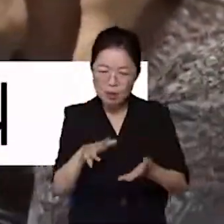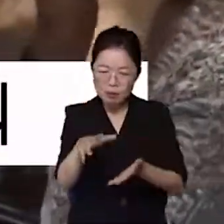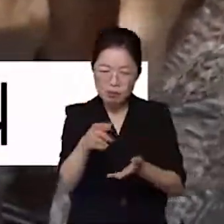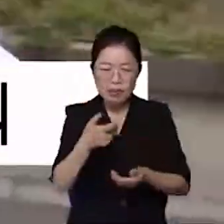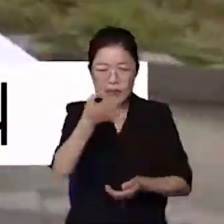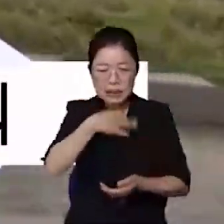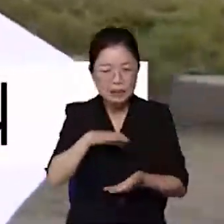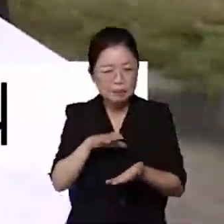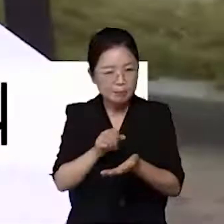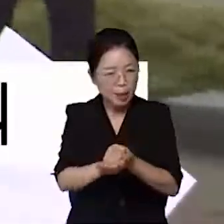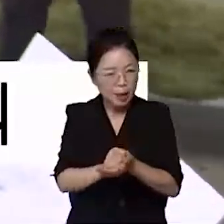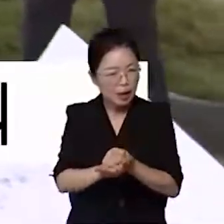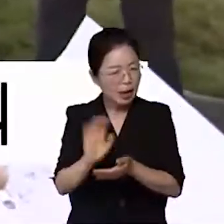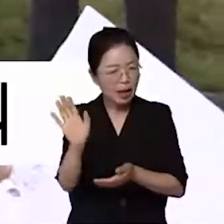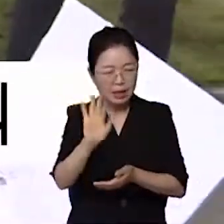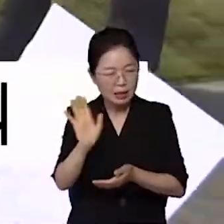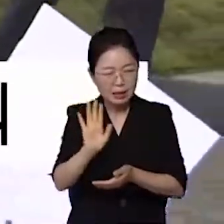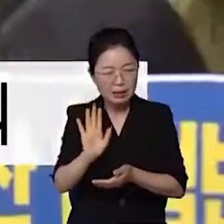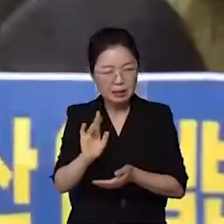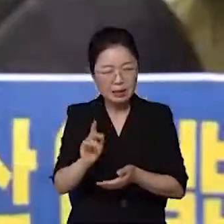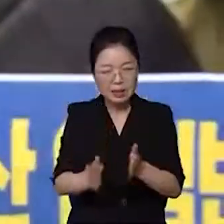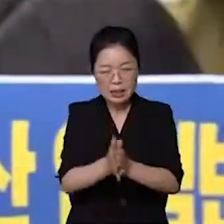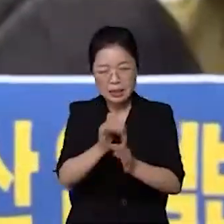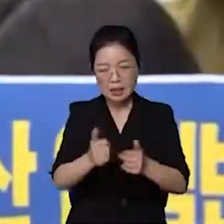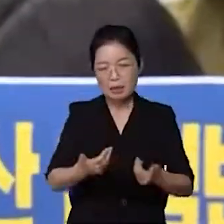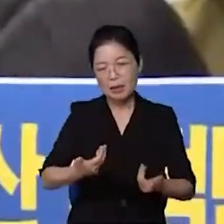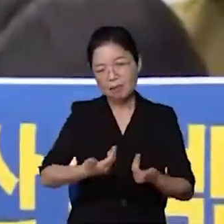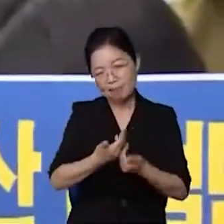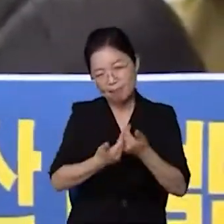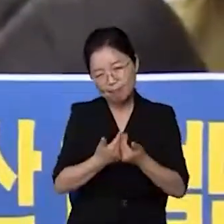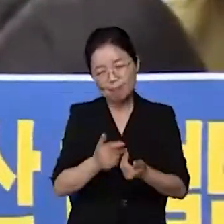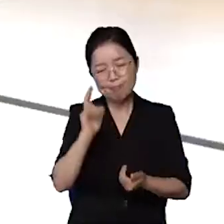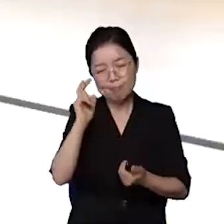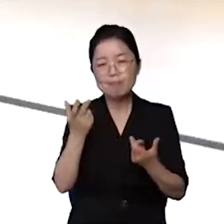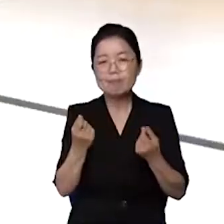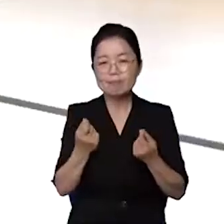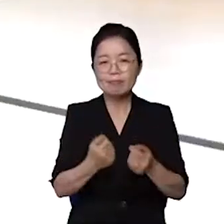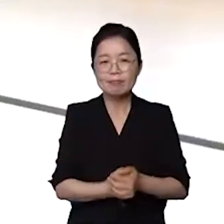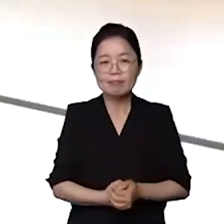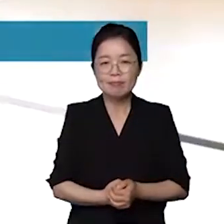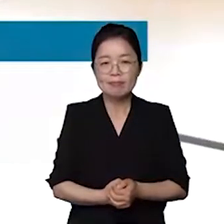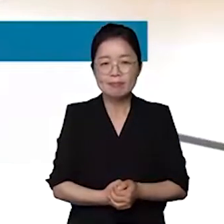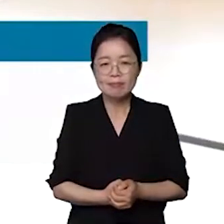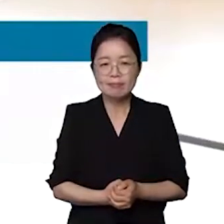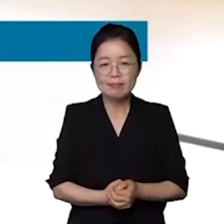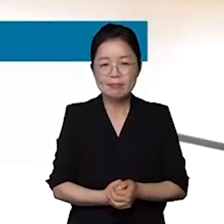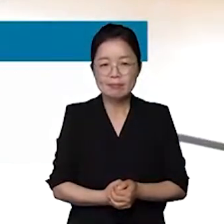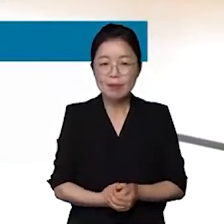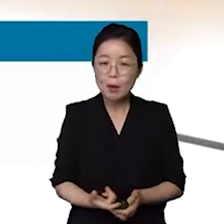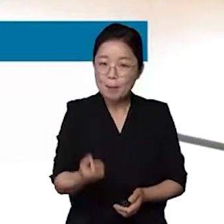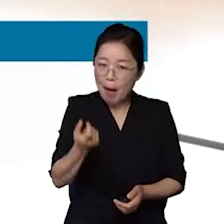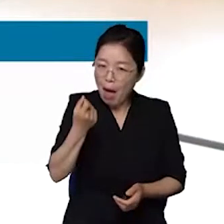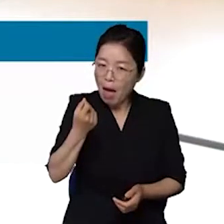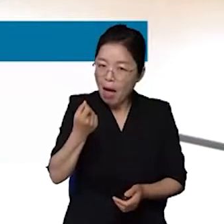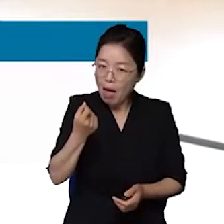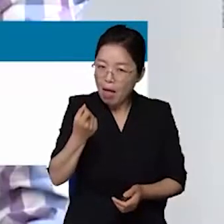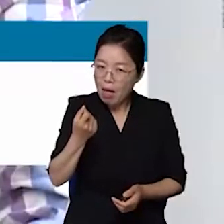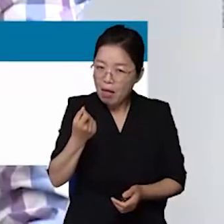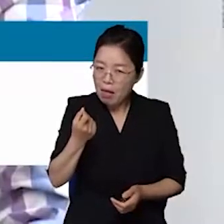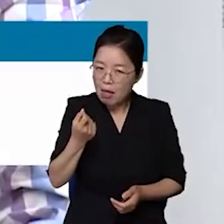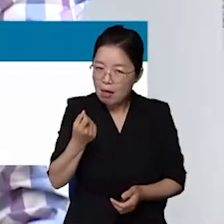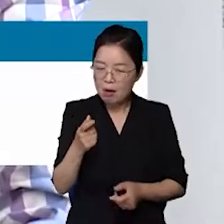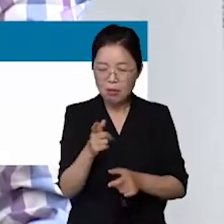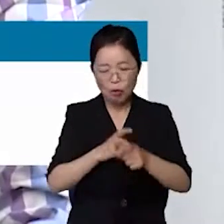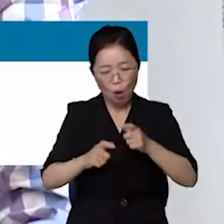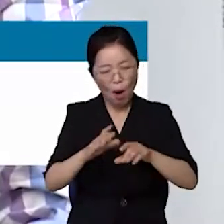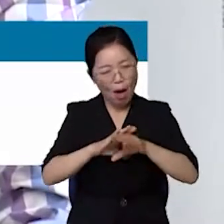중소상인이나 시민사회단체와의 충돌 또한 불가피합니다. 빨리 해결하려면 할수록 이거 해결하기 어렵다고 저는 생각을 합니다.